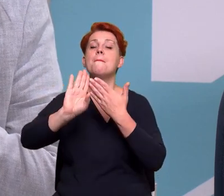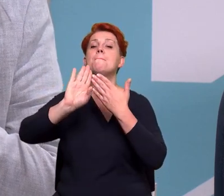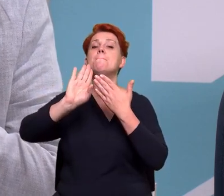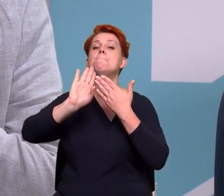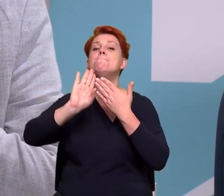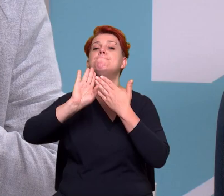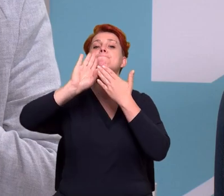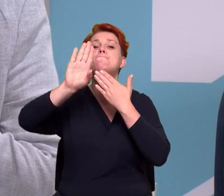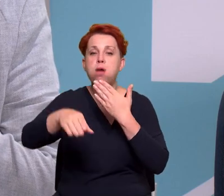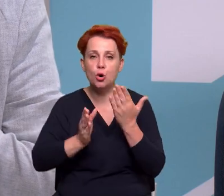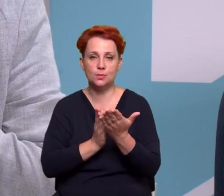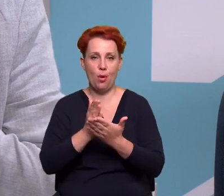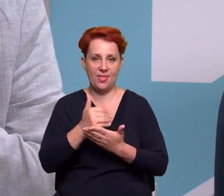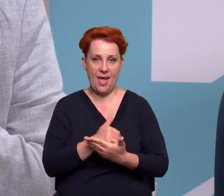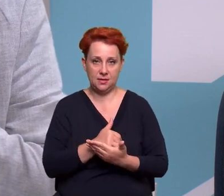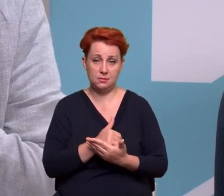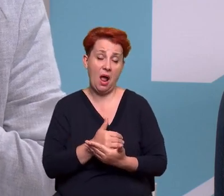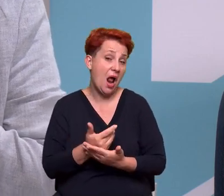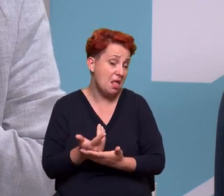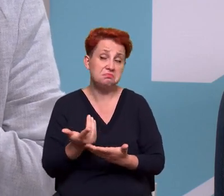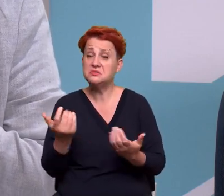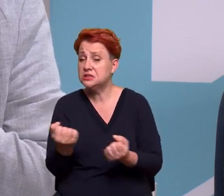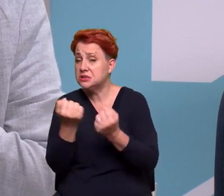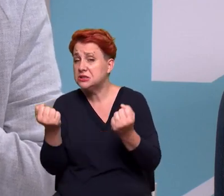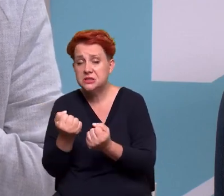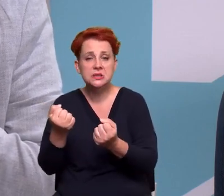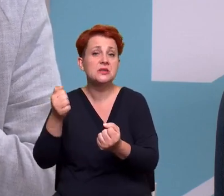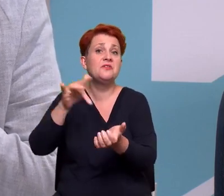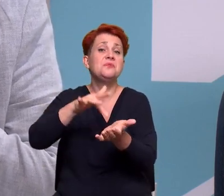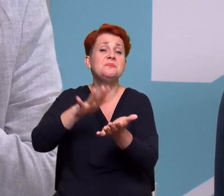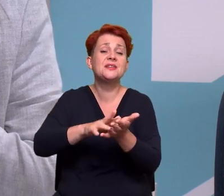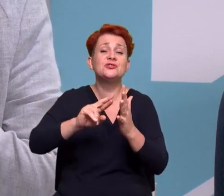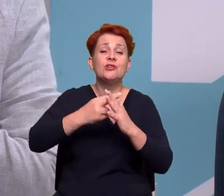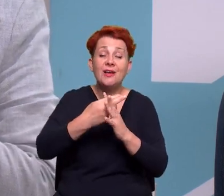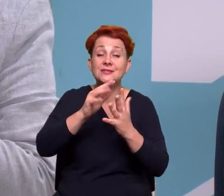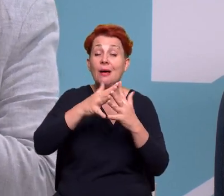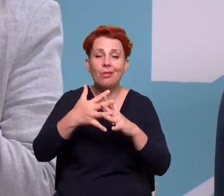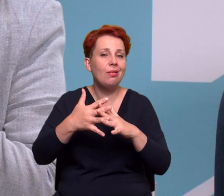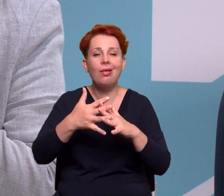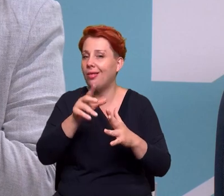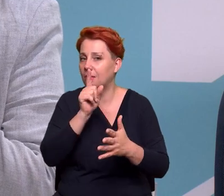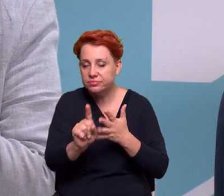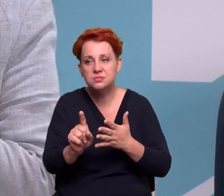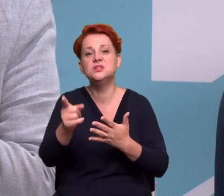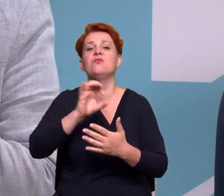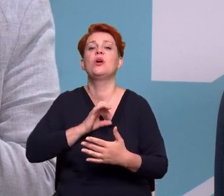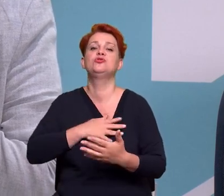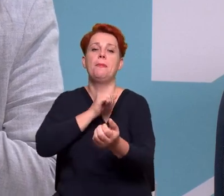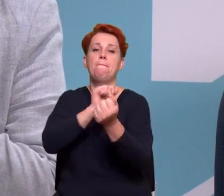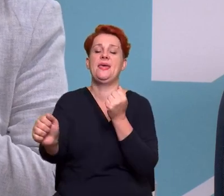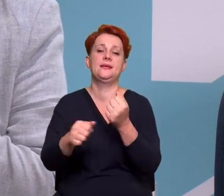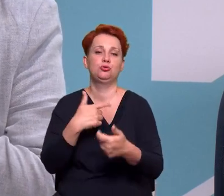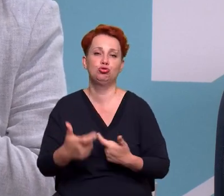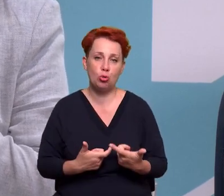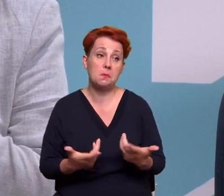postmodernizmu. Ale mimo nacisków, prawda, nie udało się go wpisać do rejestru zabytków i właściciel go wyburzył. Ale tak, pani ma oczywiście rację.